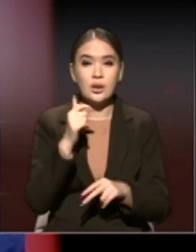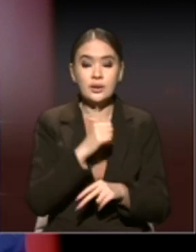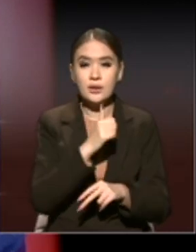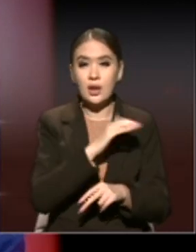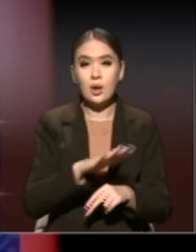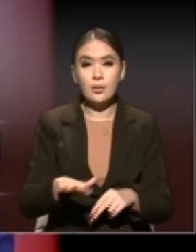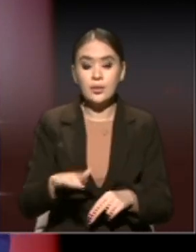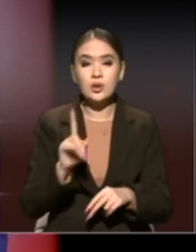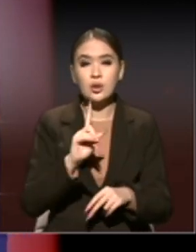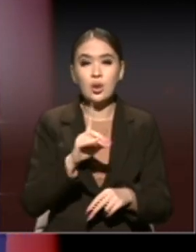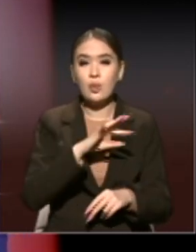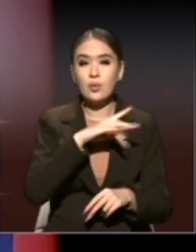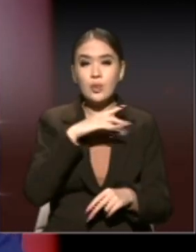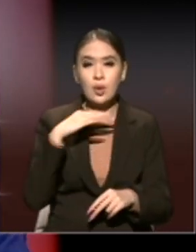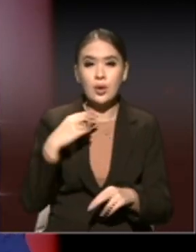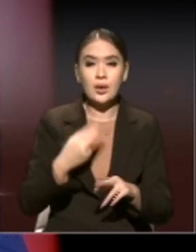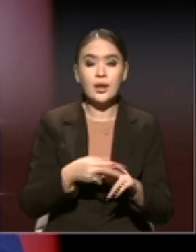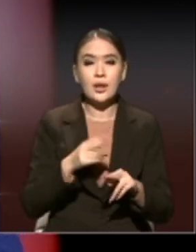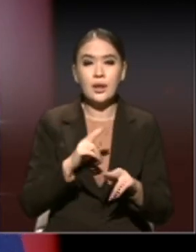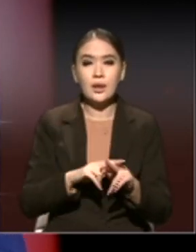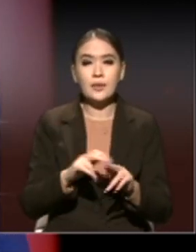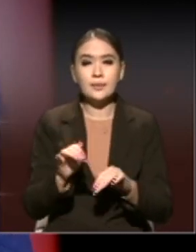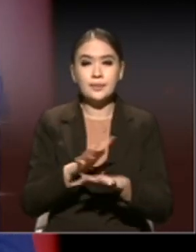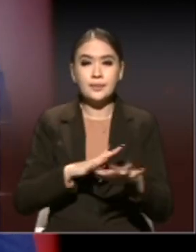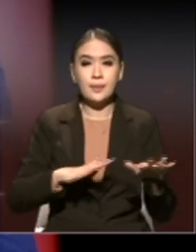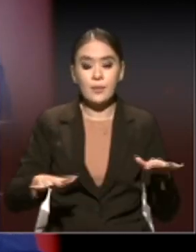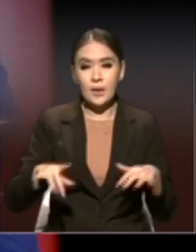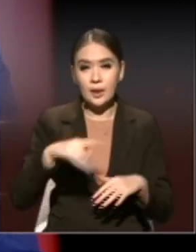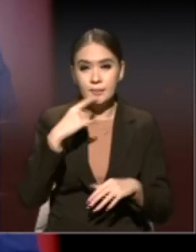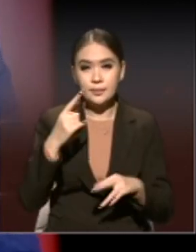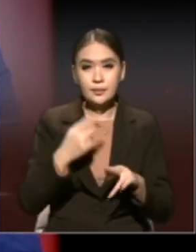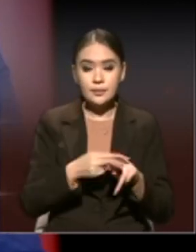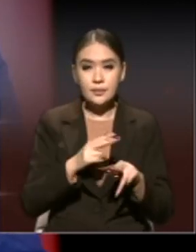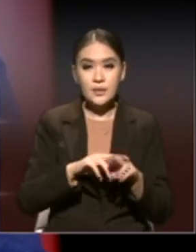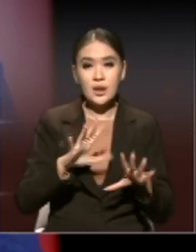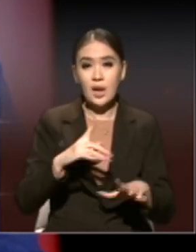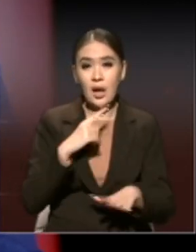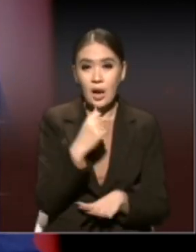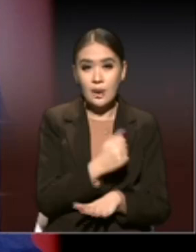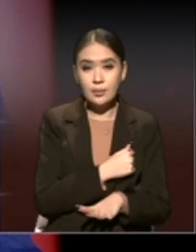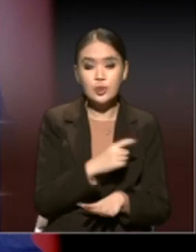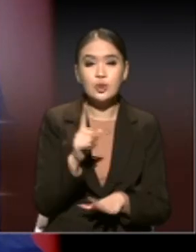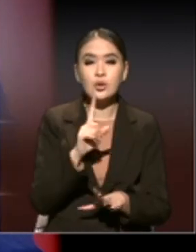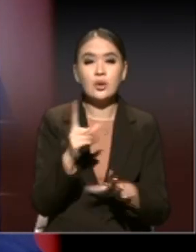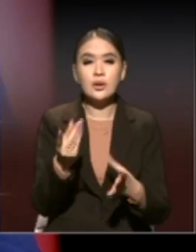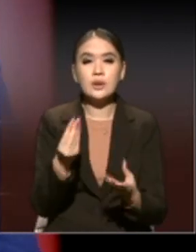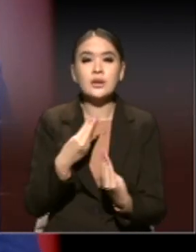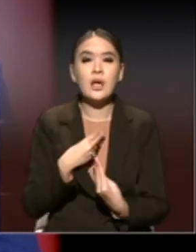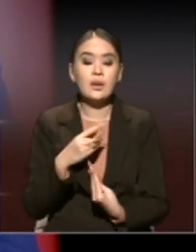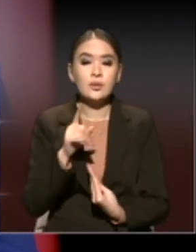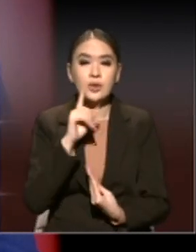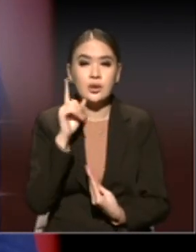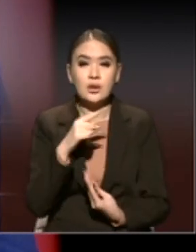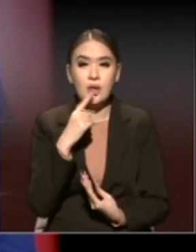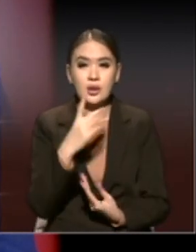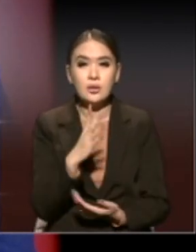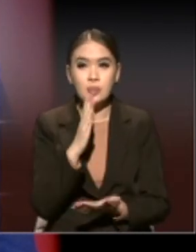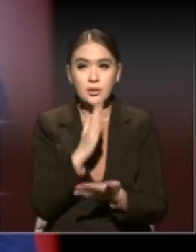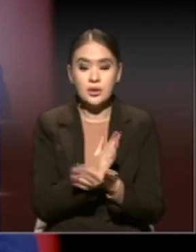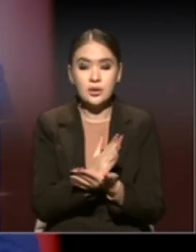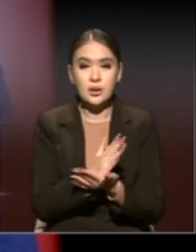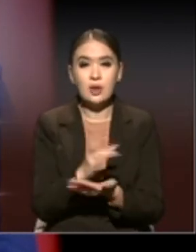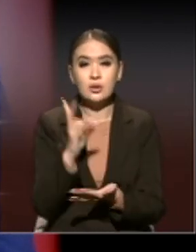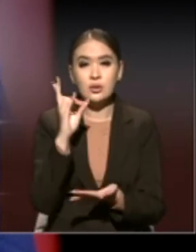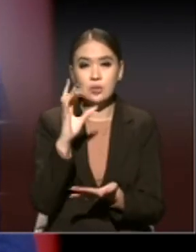көбі елде де айтылып жатқан әңгіме, біз армияға барсақ бізге не береді деген жастар да бар қазір.